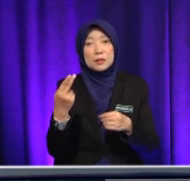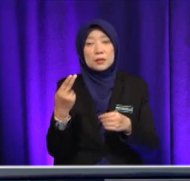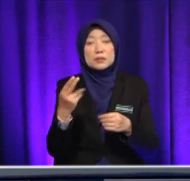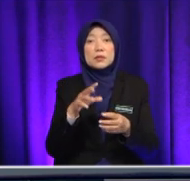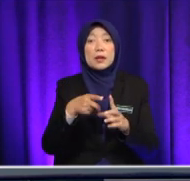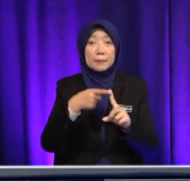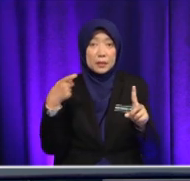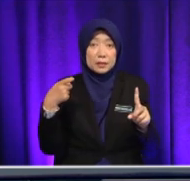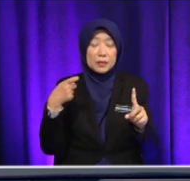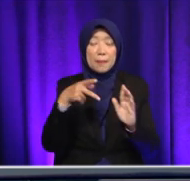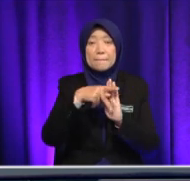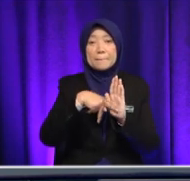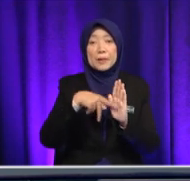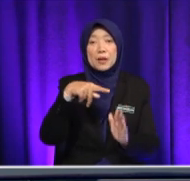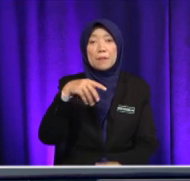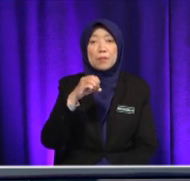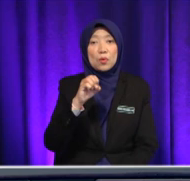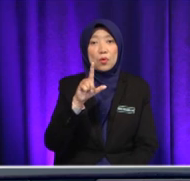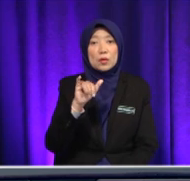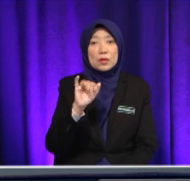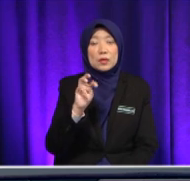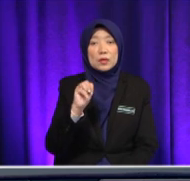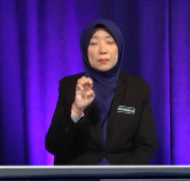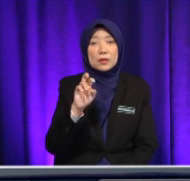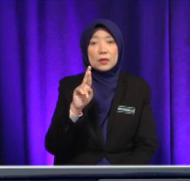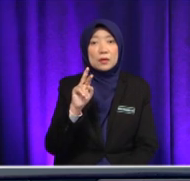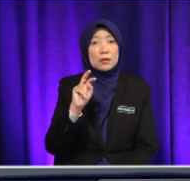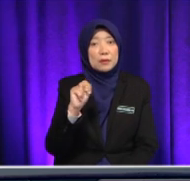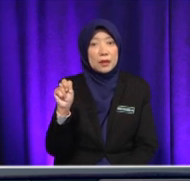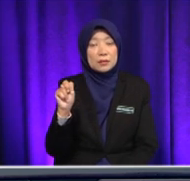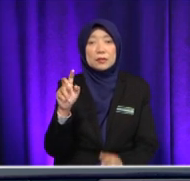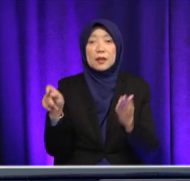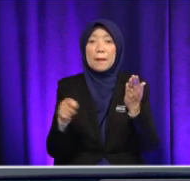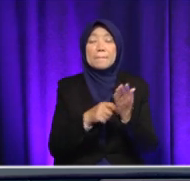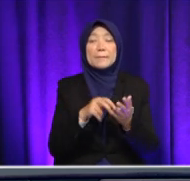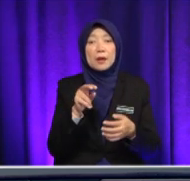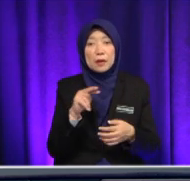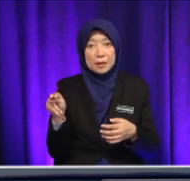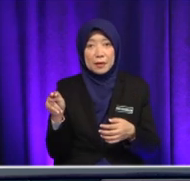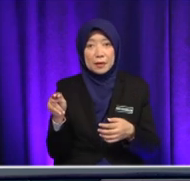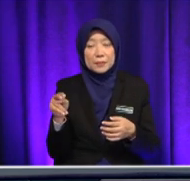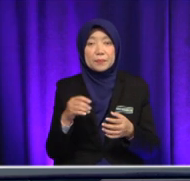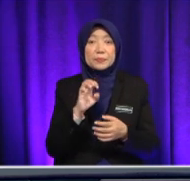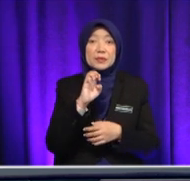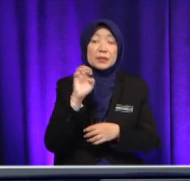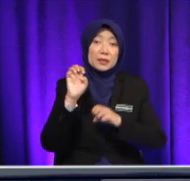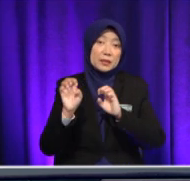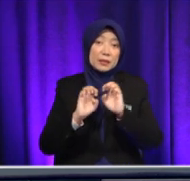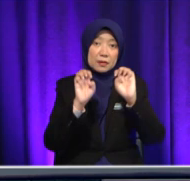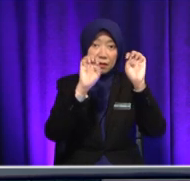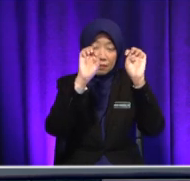penambahan. Iaitu daripada polietina tadi yang monomernya adalah etina.